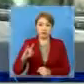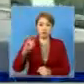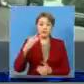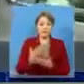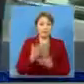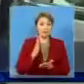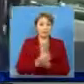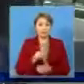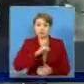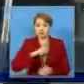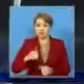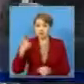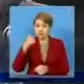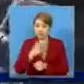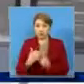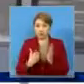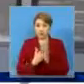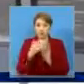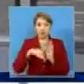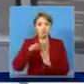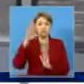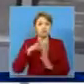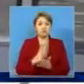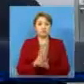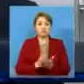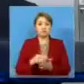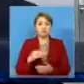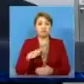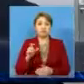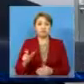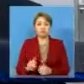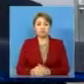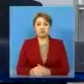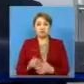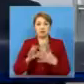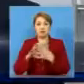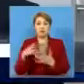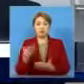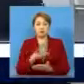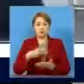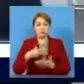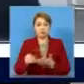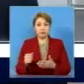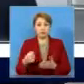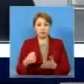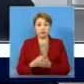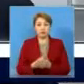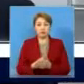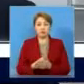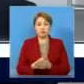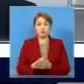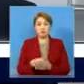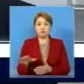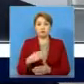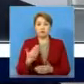и, что самое главное, для улучшения сервиса при обслуживании пассажиров. Перронный автобус мы купили, но до этого все